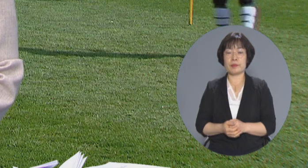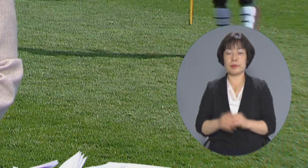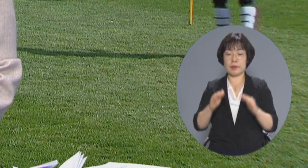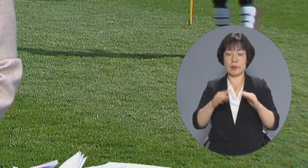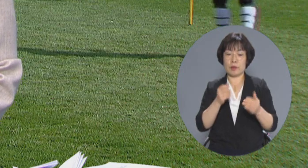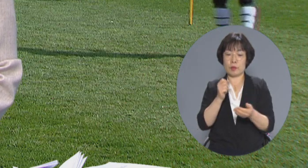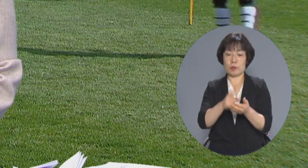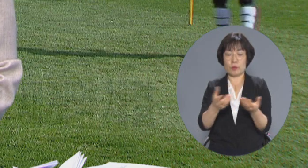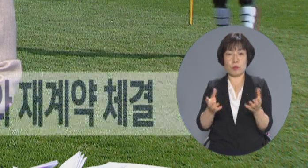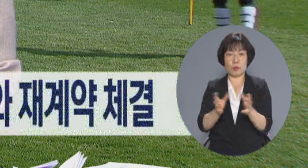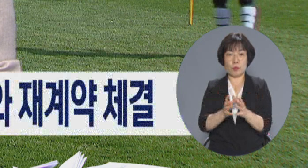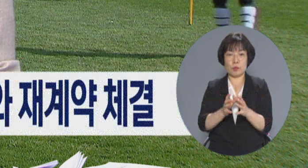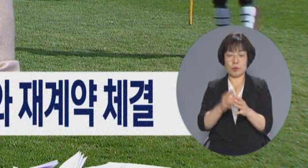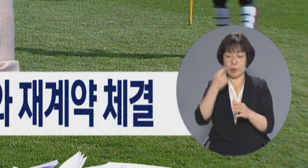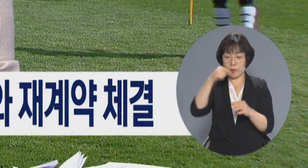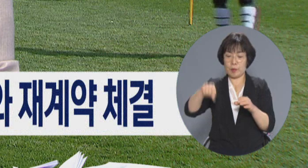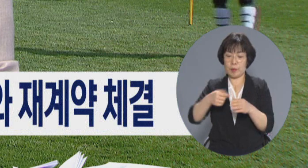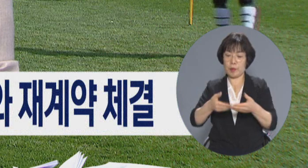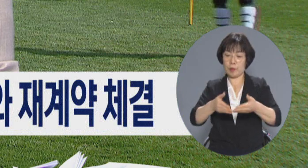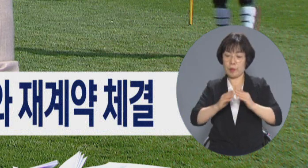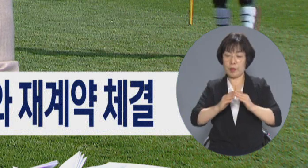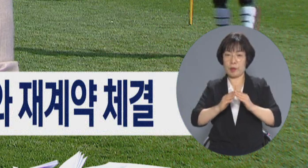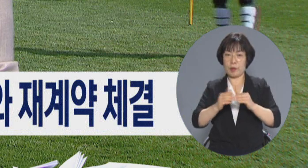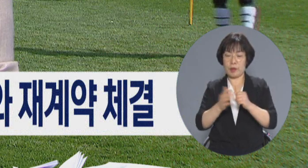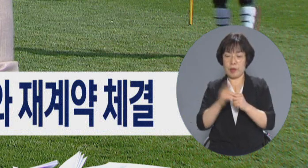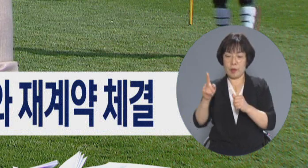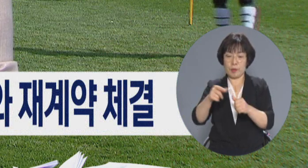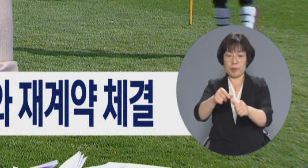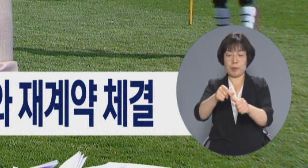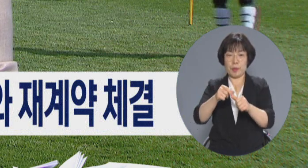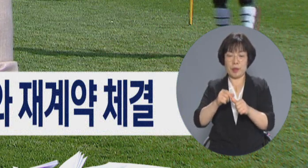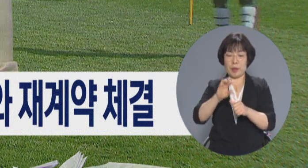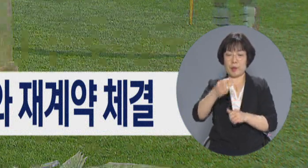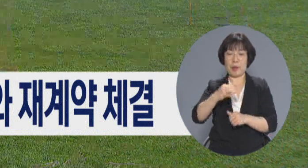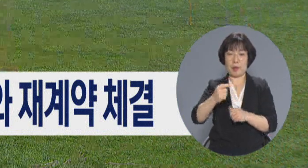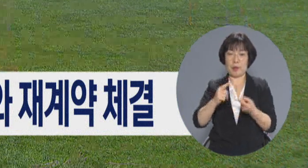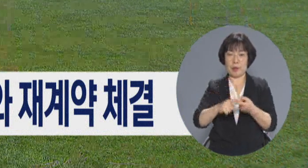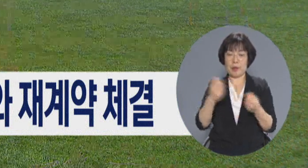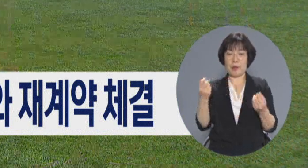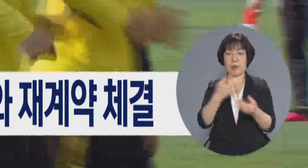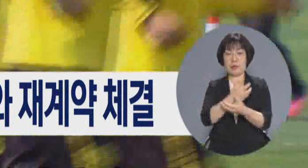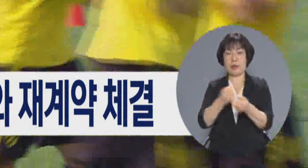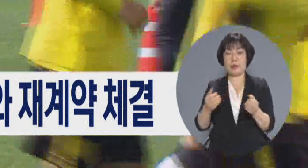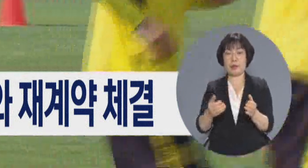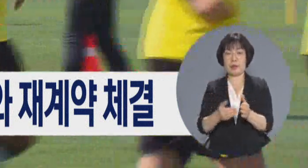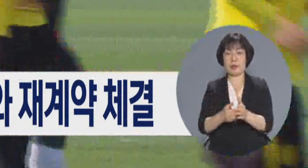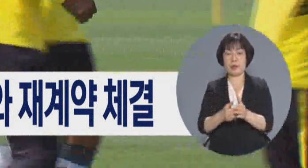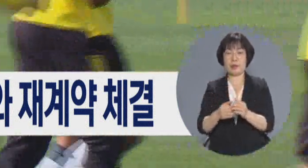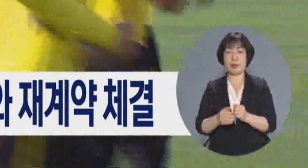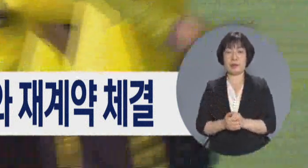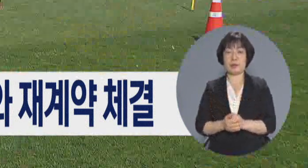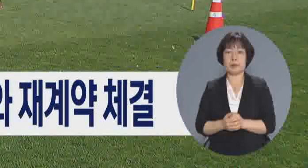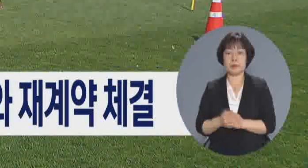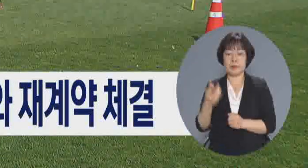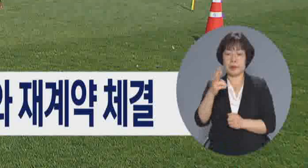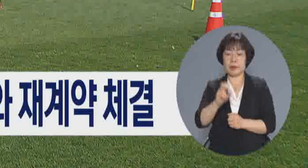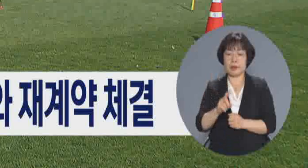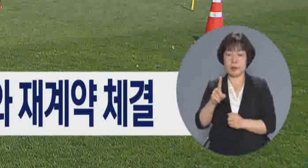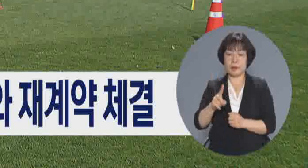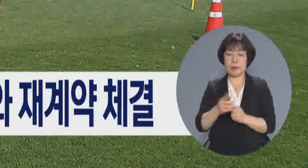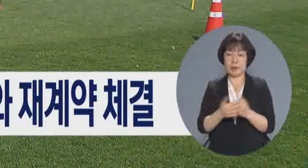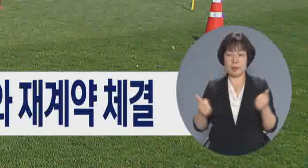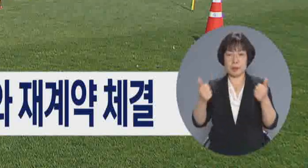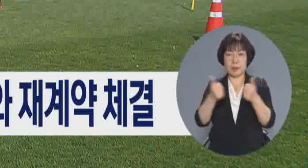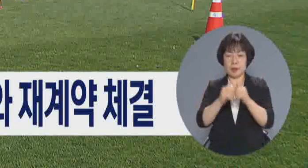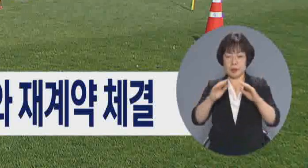전남 드래곤즈가 브라질 출신의 특급 외인 발로텔리와 재계약을 체결했습니다. 전남 드래곤즈는 2021시즌